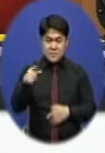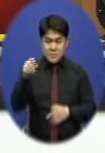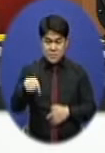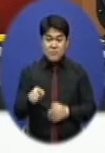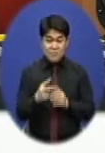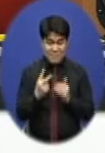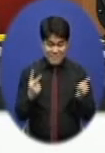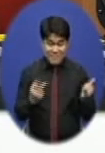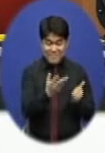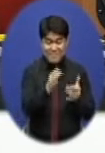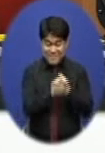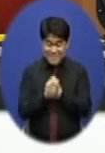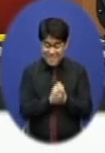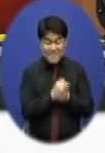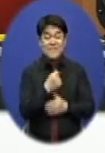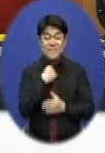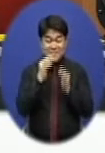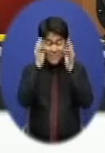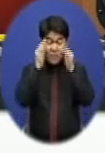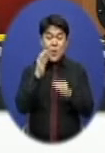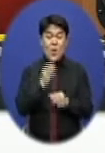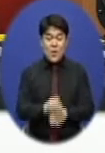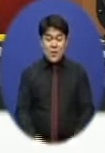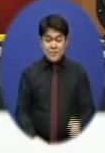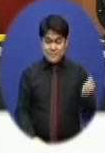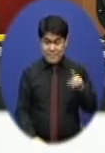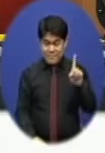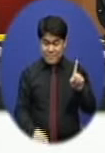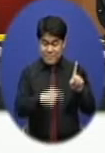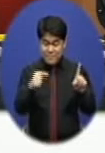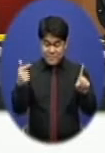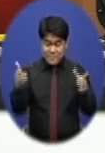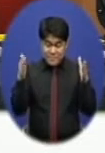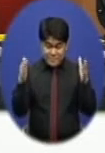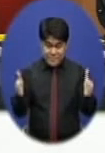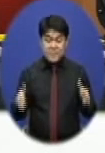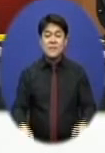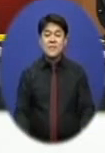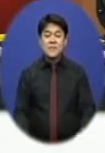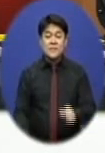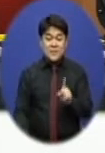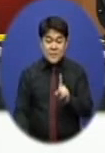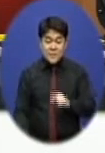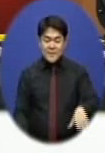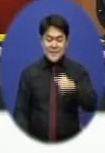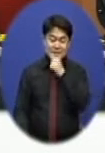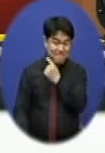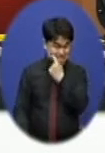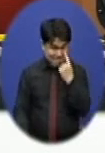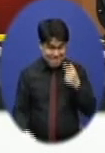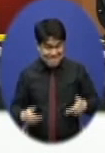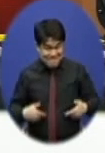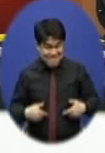친구가 되기 위해서 네. 최선을 노력하고 있습니다. 네. 자, 1번부터 6번까지 또 우리가 점수를